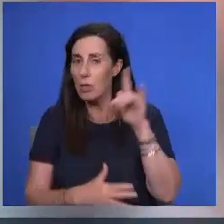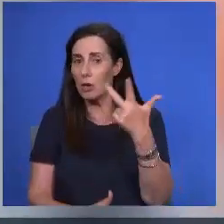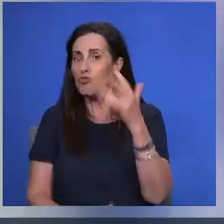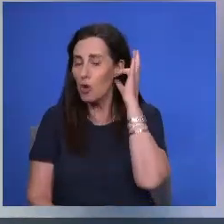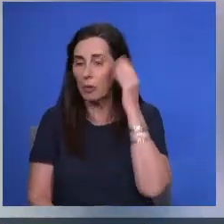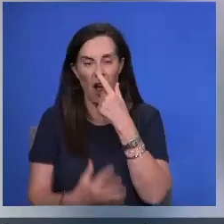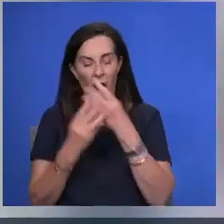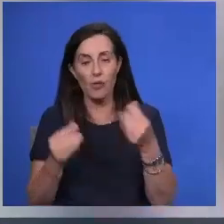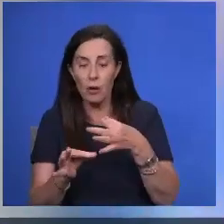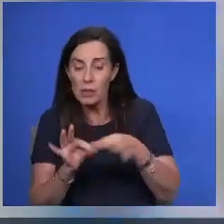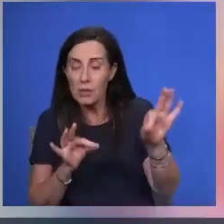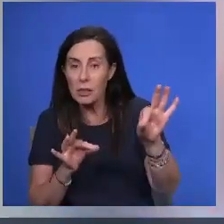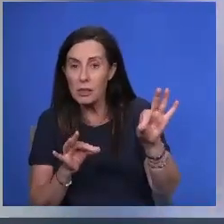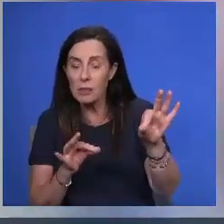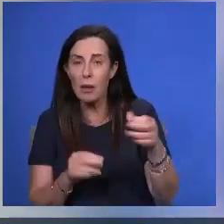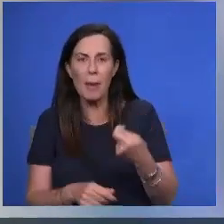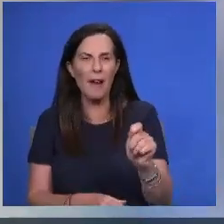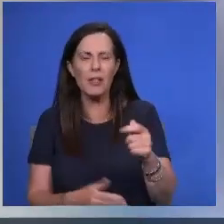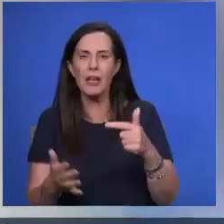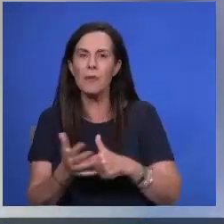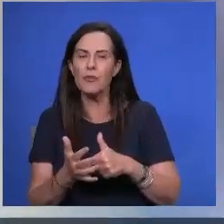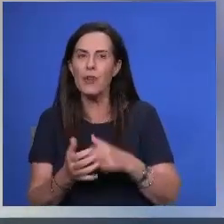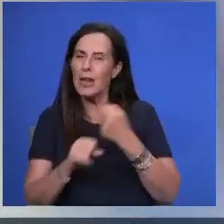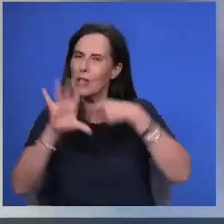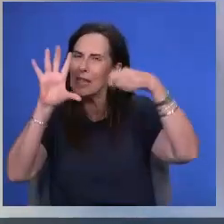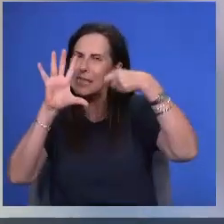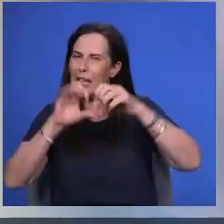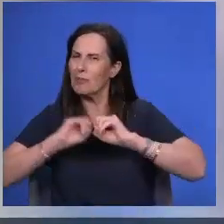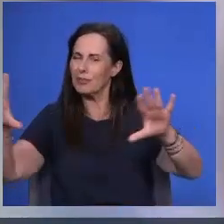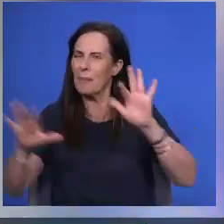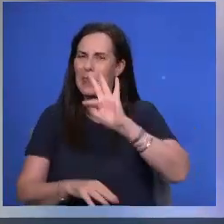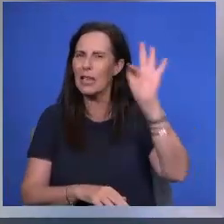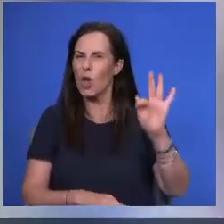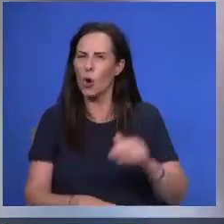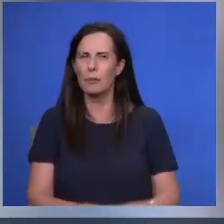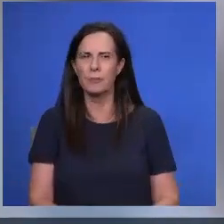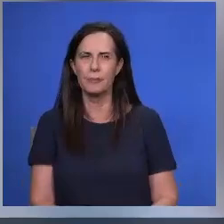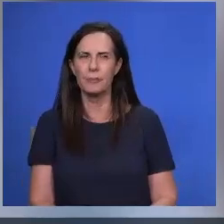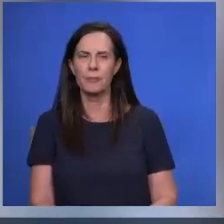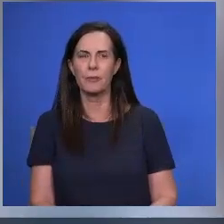בחשד שהציתו את הספה במזיד על מנת לייצר סרטון ויראלי בטיק טוק.